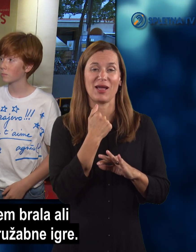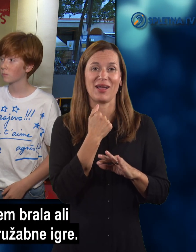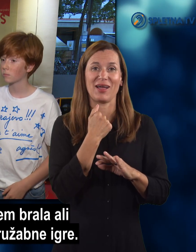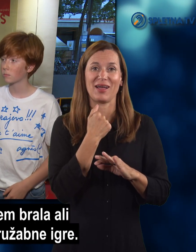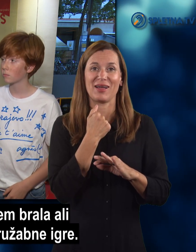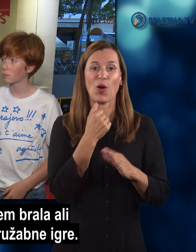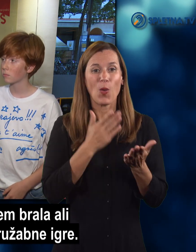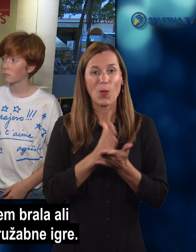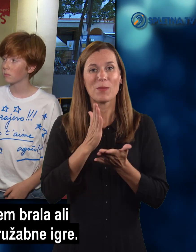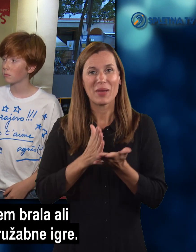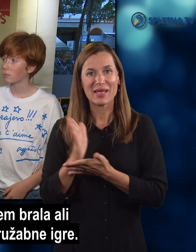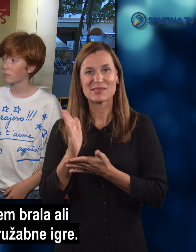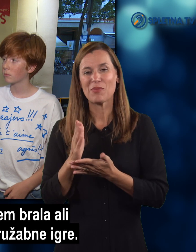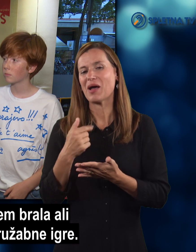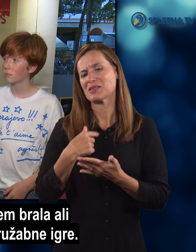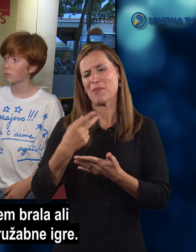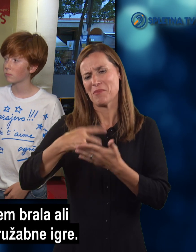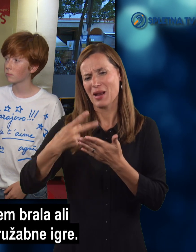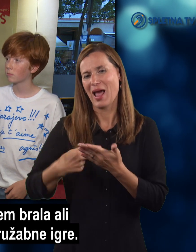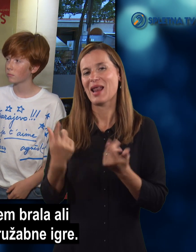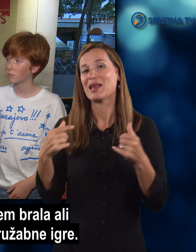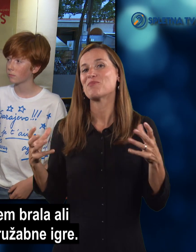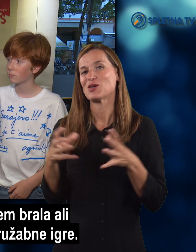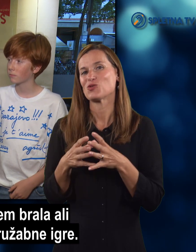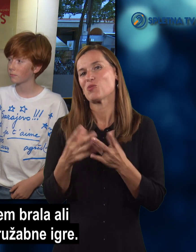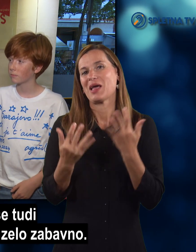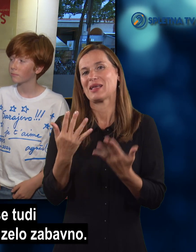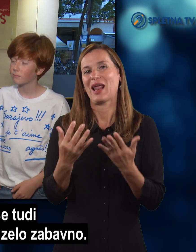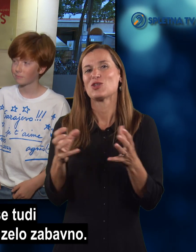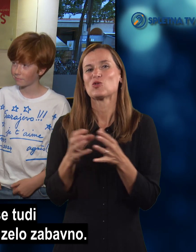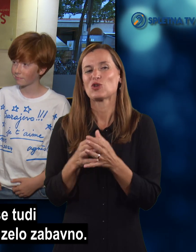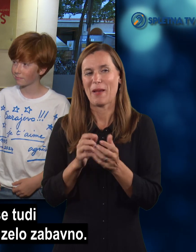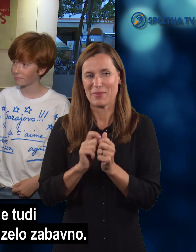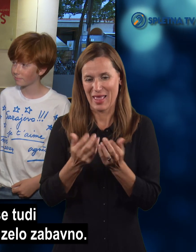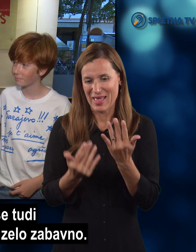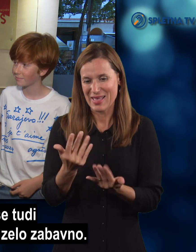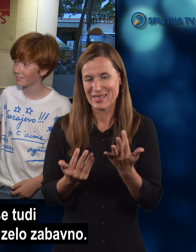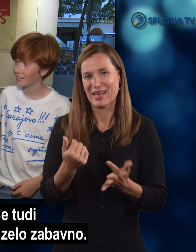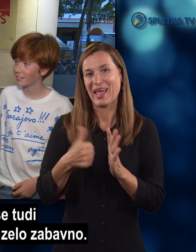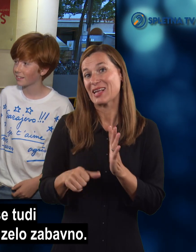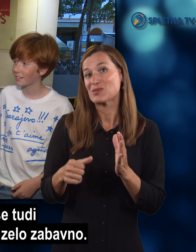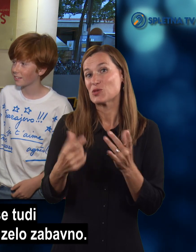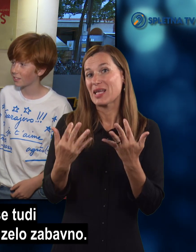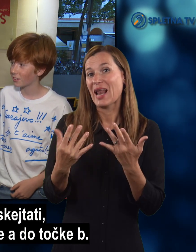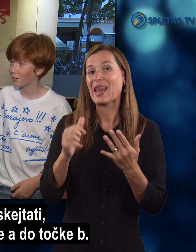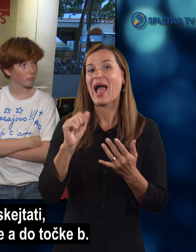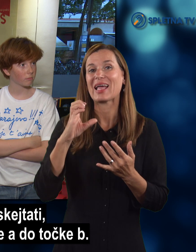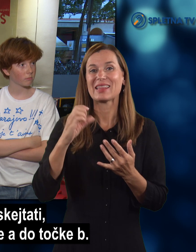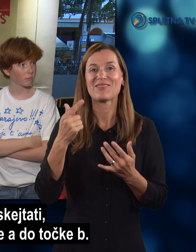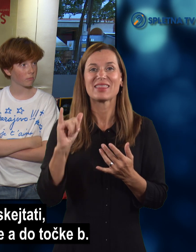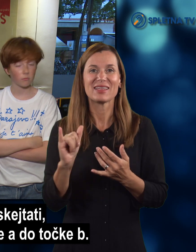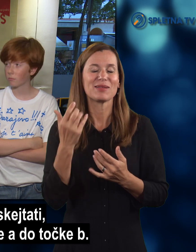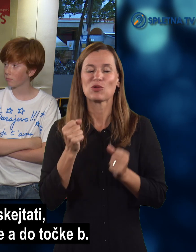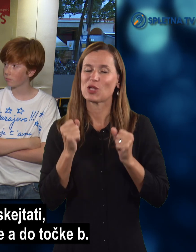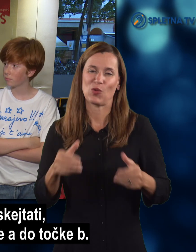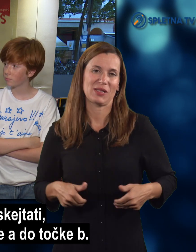takei jaz sem ali brala, ali smo se pa šli skupaj družabne igre. Vem, da smo se šli enkrat activity in je bilo zelo zabavno.